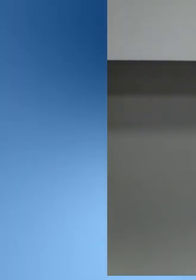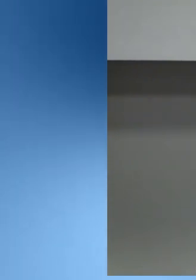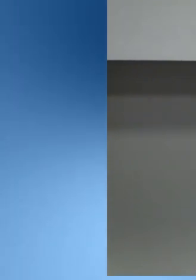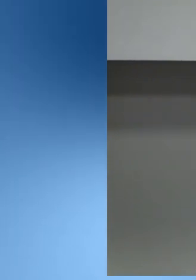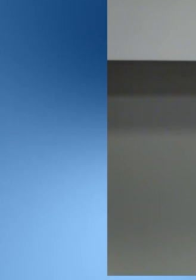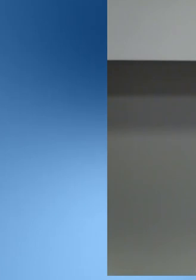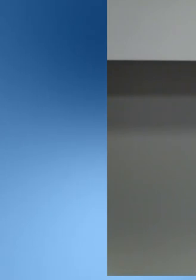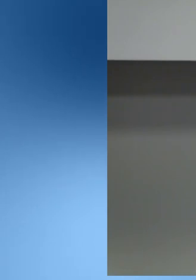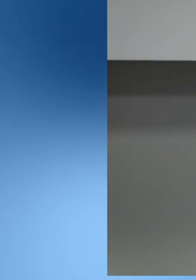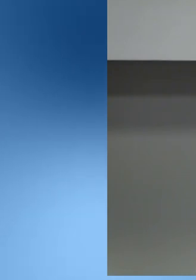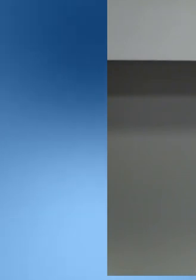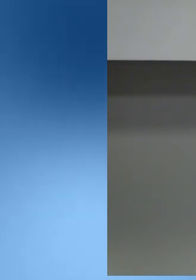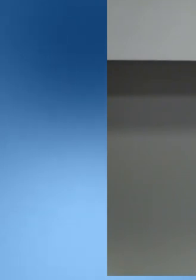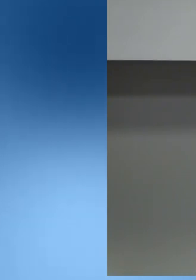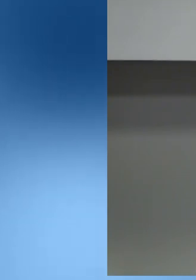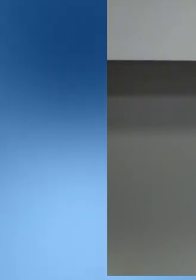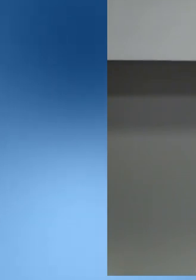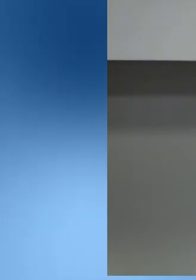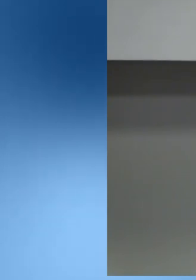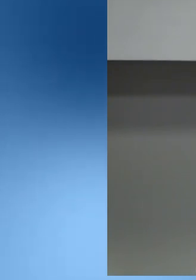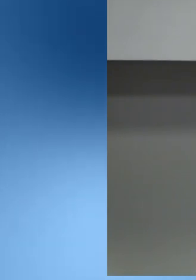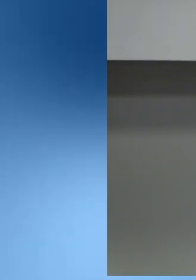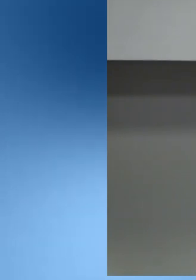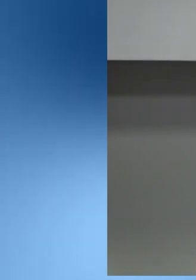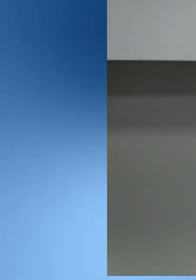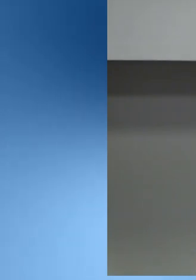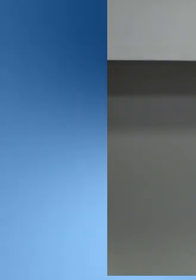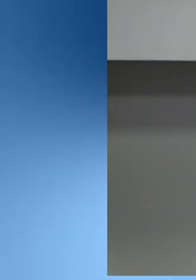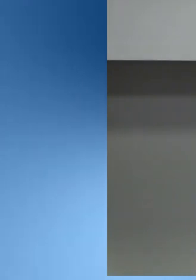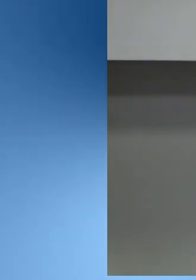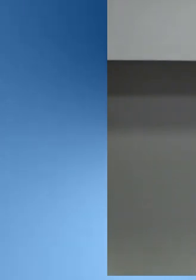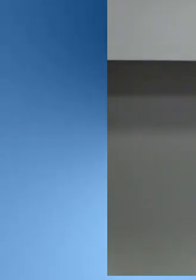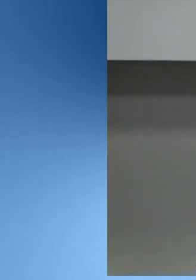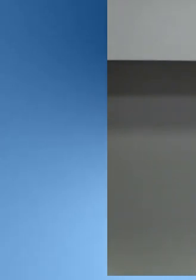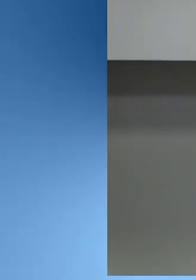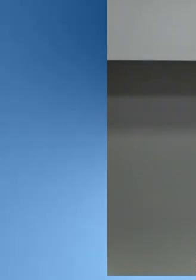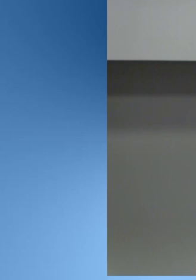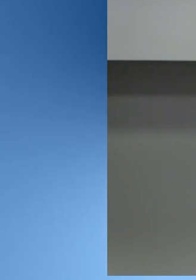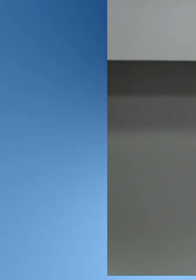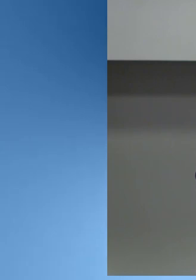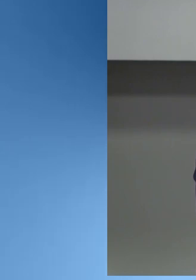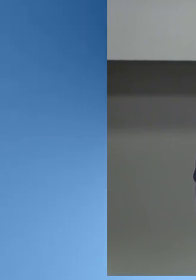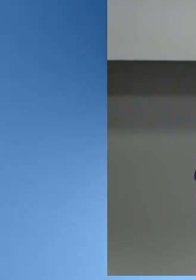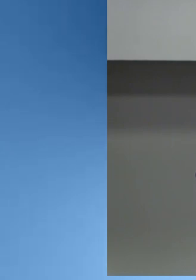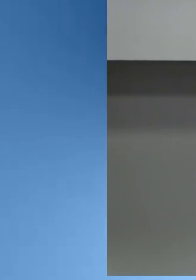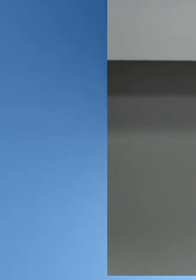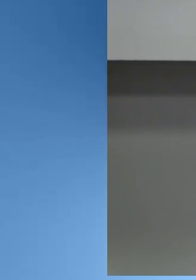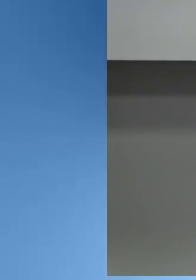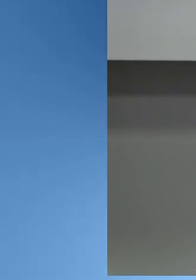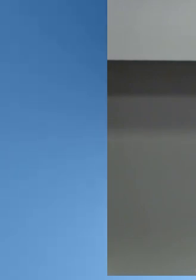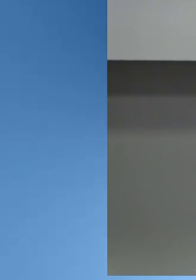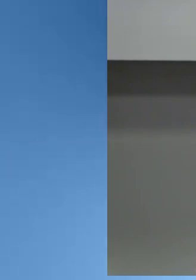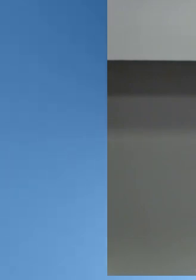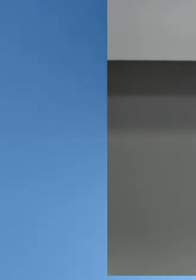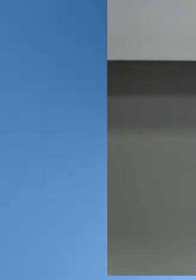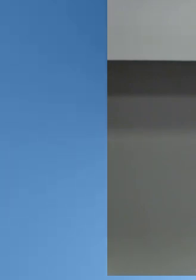vote même vote délibération adopté la 24 accès au droit accueil des permanences du Défenseur